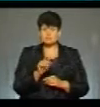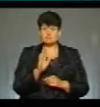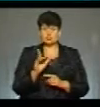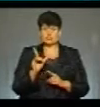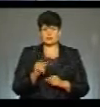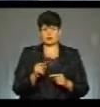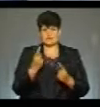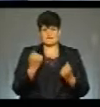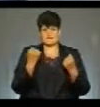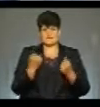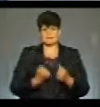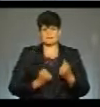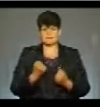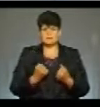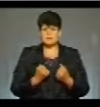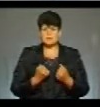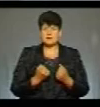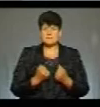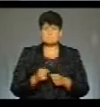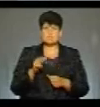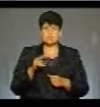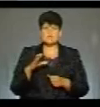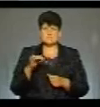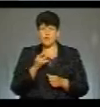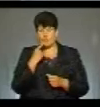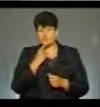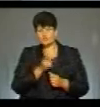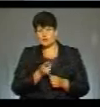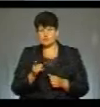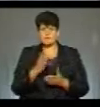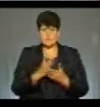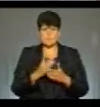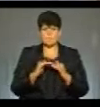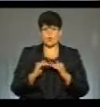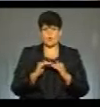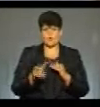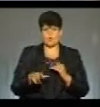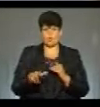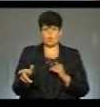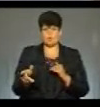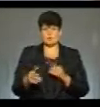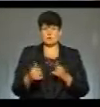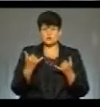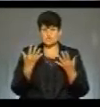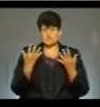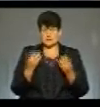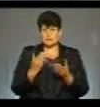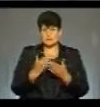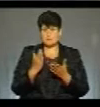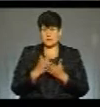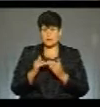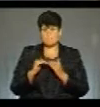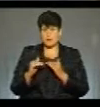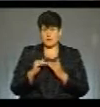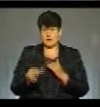ця велика вагома машина. Петро Савончак каже, для об'їзду транспорту є польова дорога. На даний момент дорога є польовою. Якщо ми